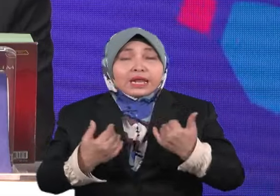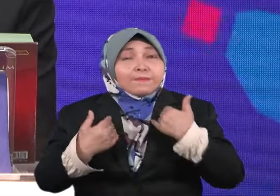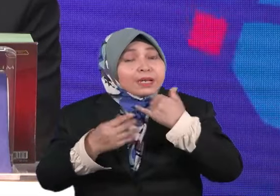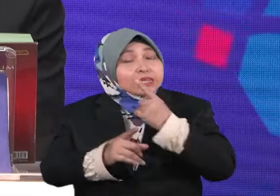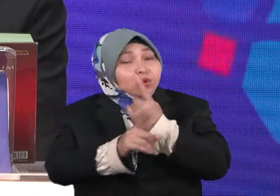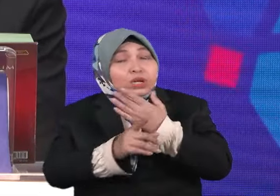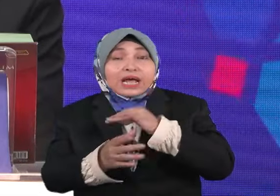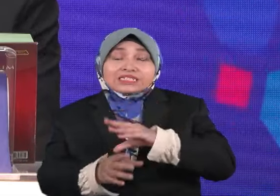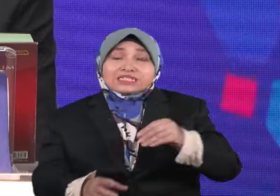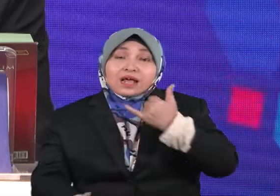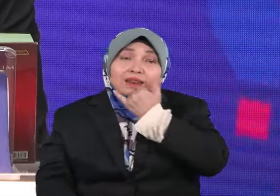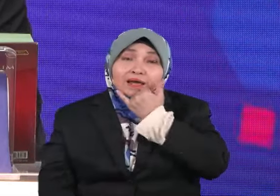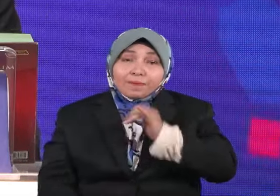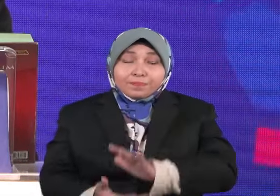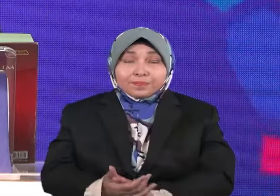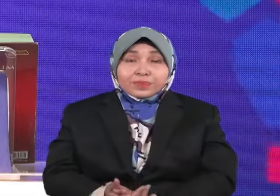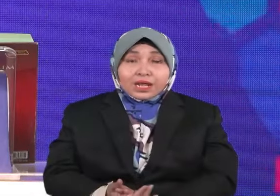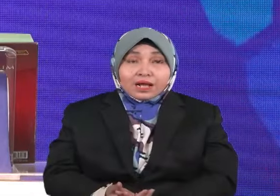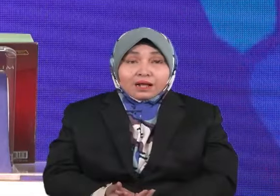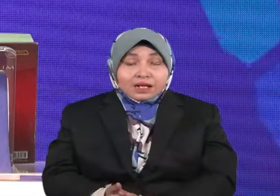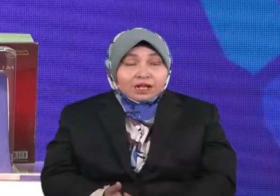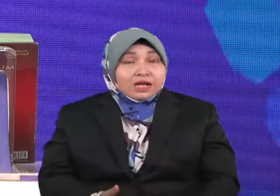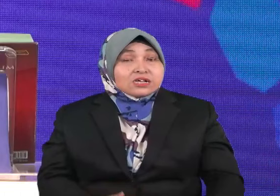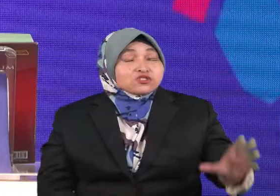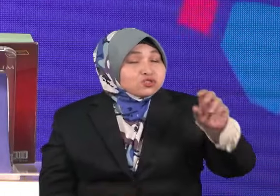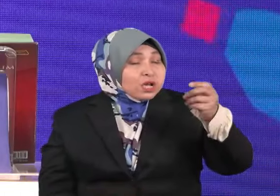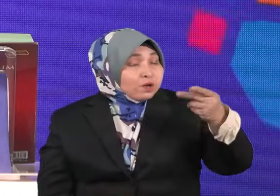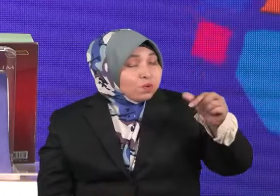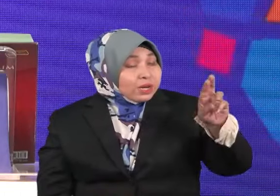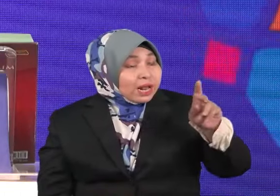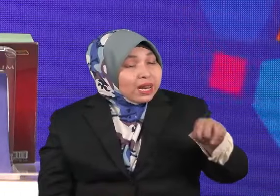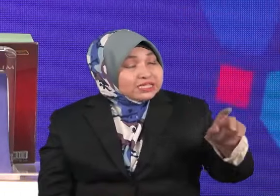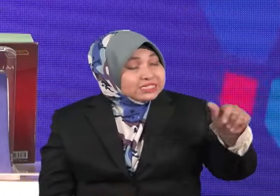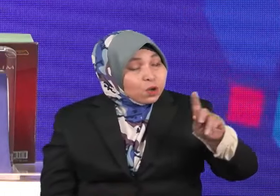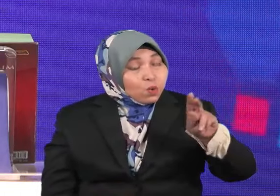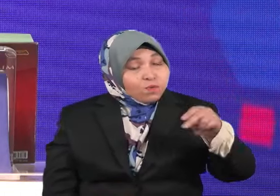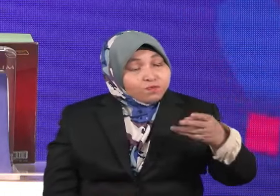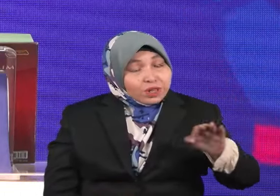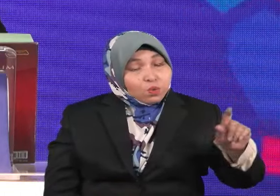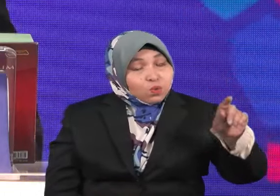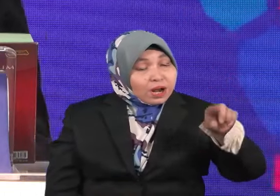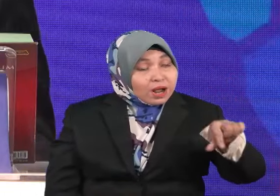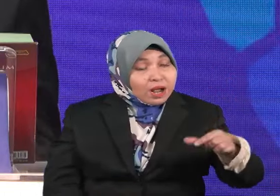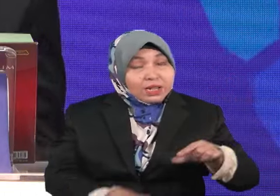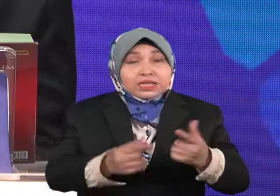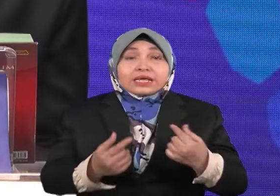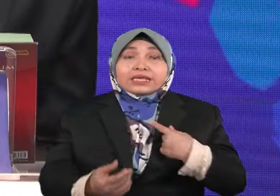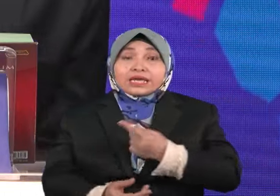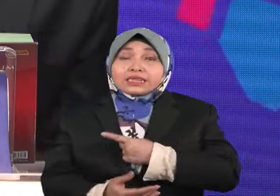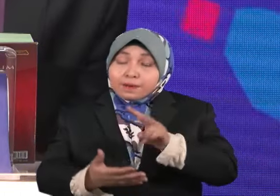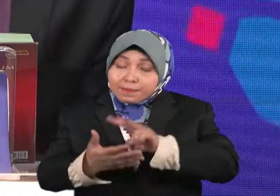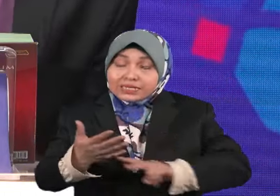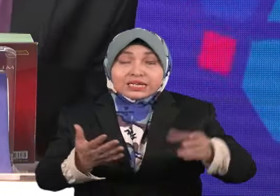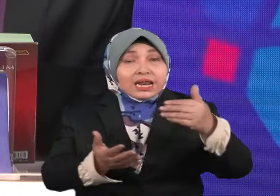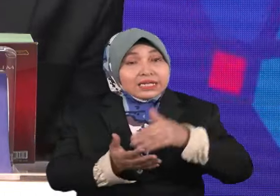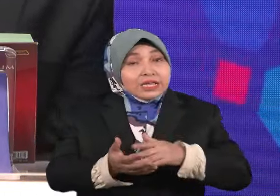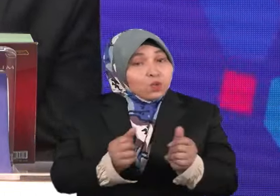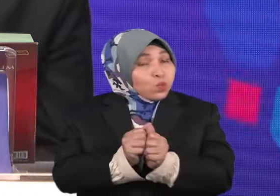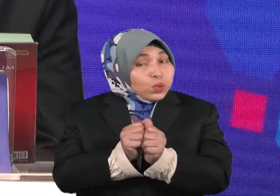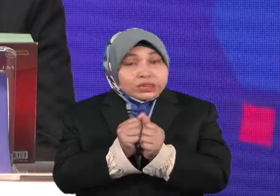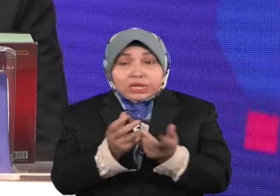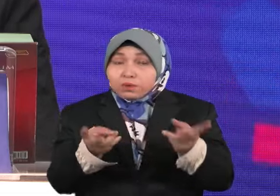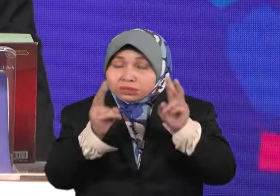lah. Maka syahr ramadan alladhi unzila fihi al-Quran. Kita baca sekali lagi tanpa